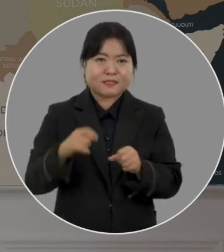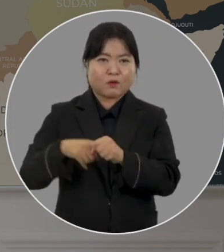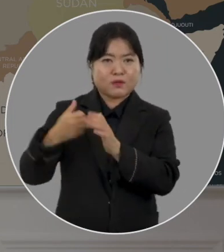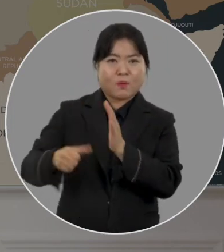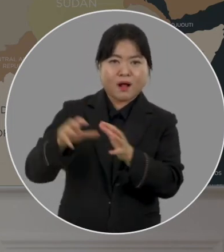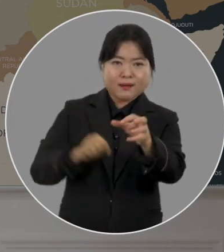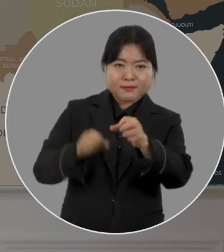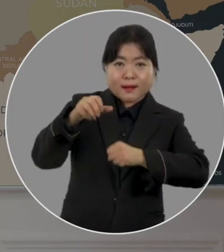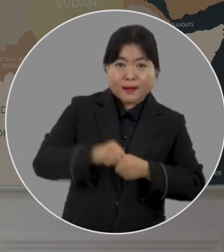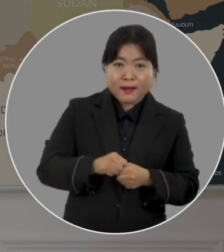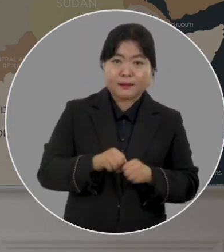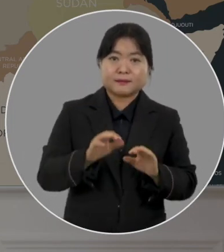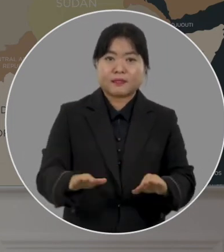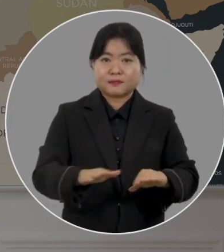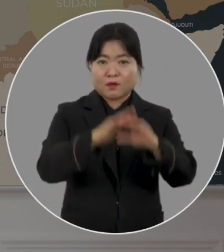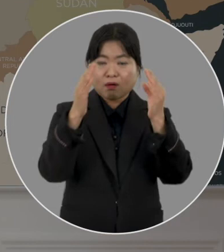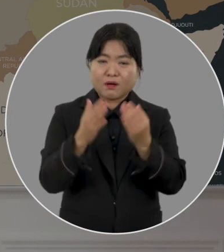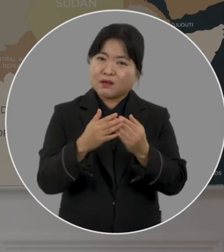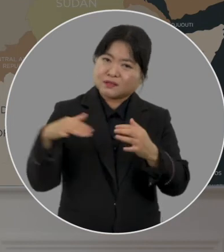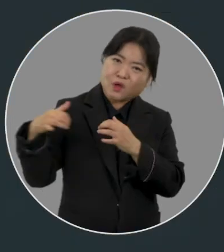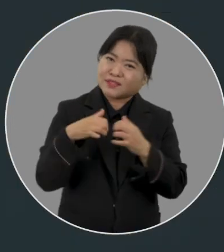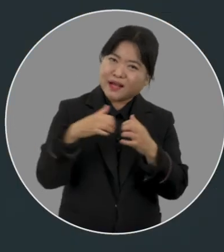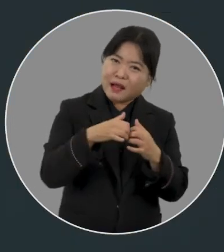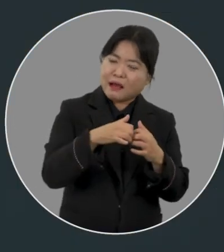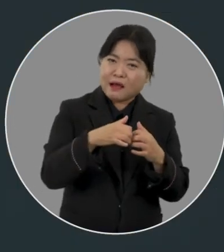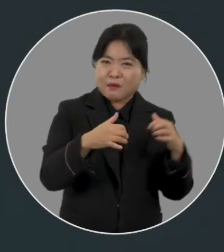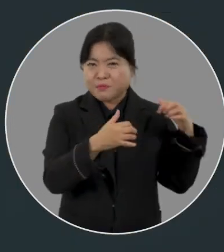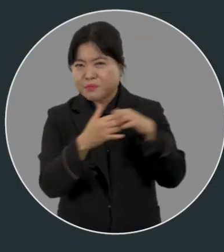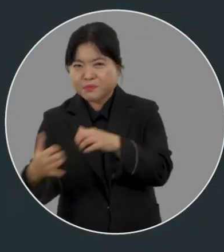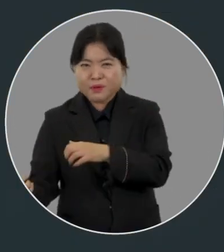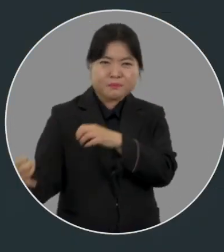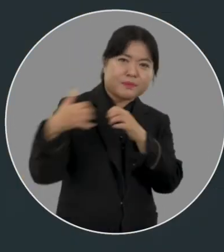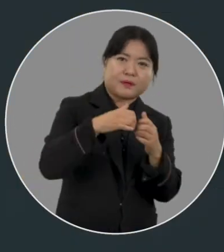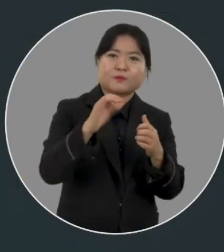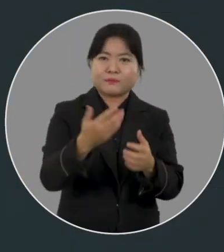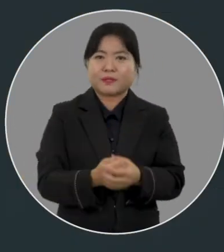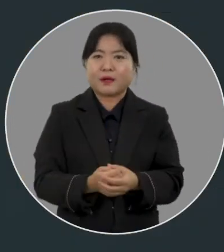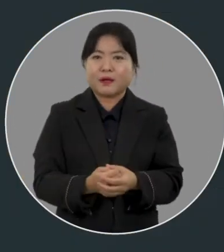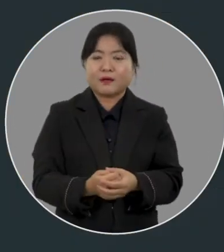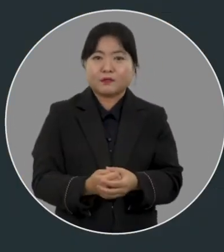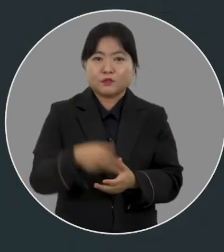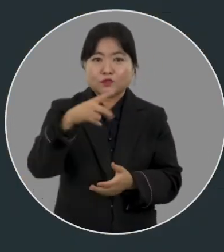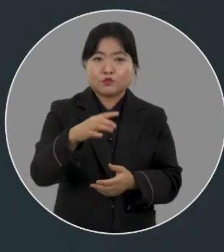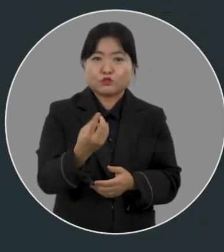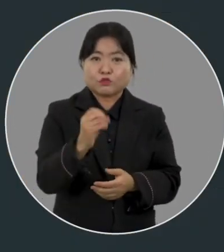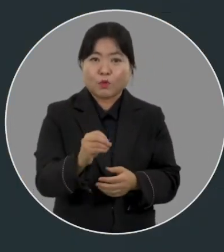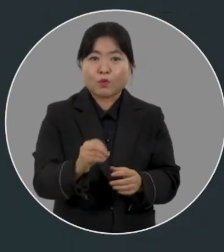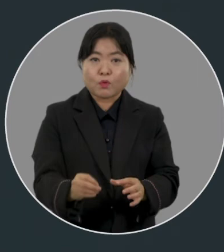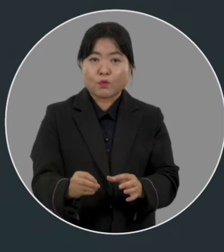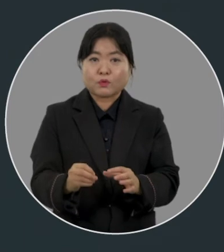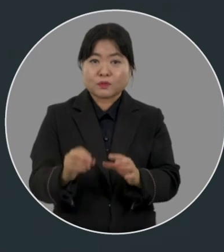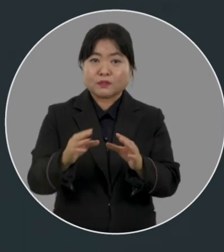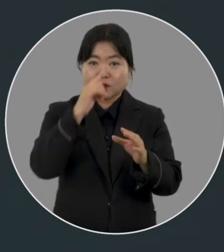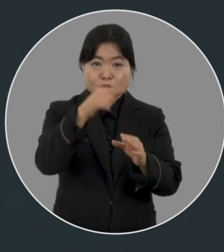자원을 가져다가 이제 전세가 역정됩니다. 그래서 우리가 중동사에서는 서구가 이슬람 세계를